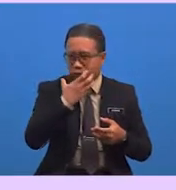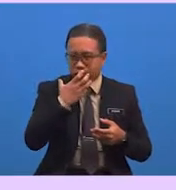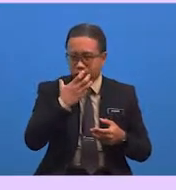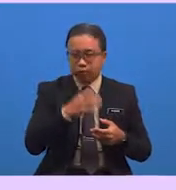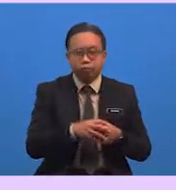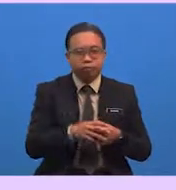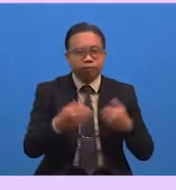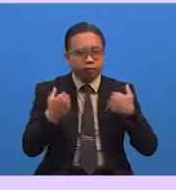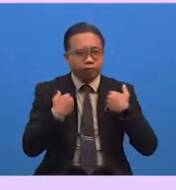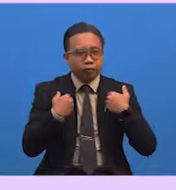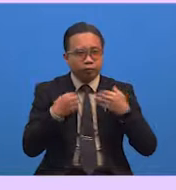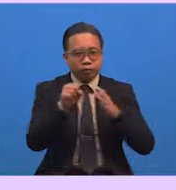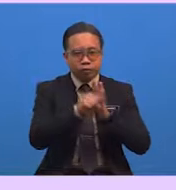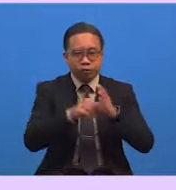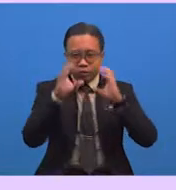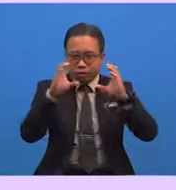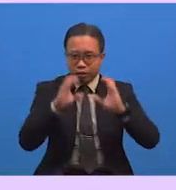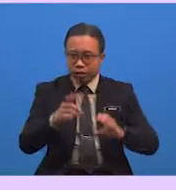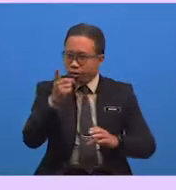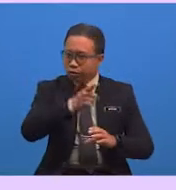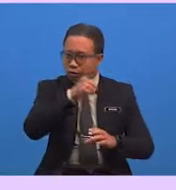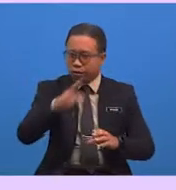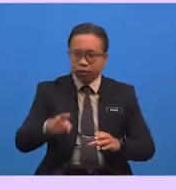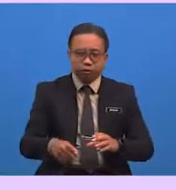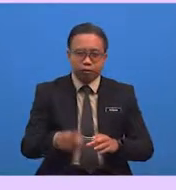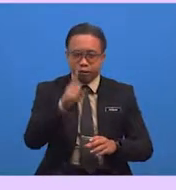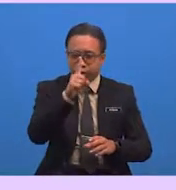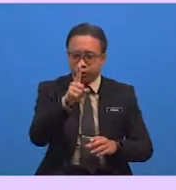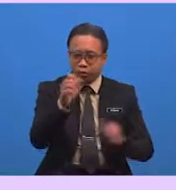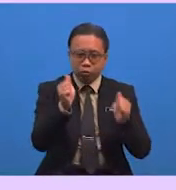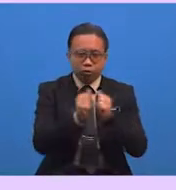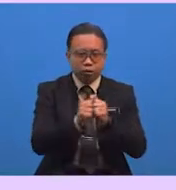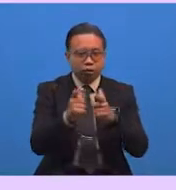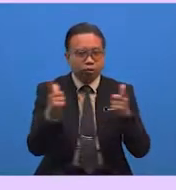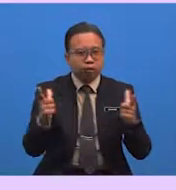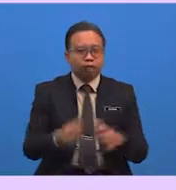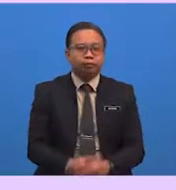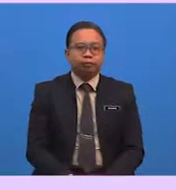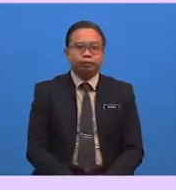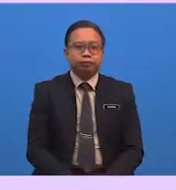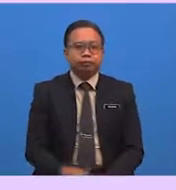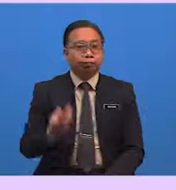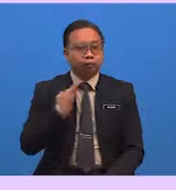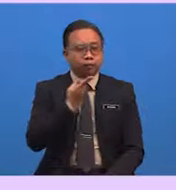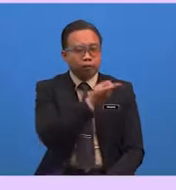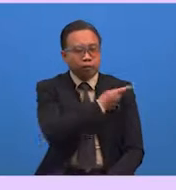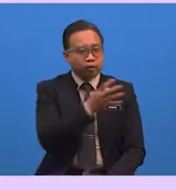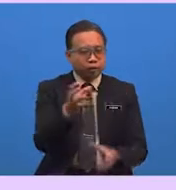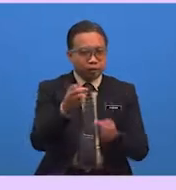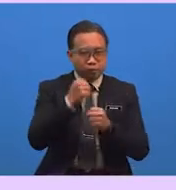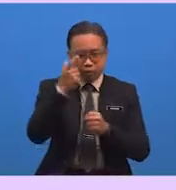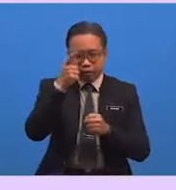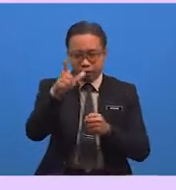yang diletakkan secara bersilang di antara satu sama lain. Kita dapat lihat